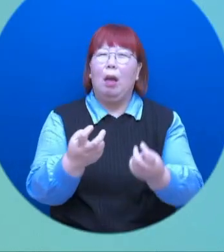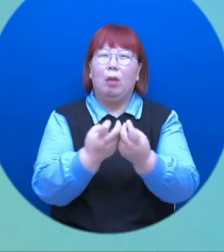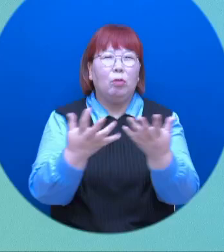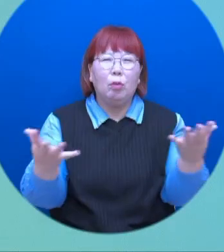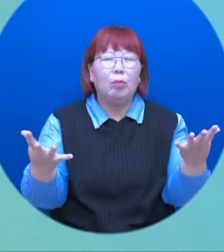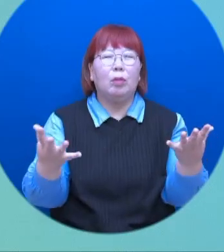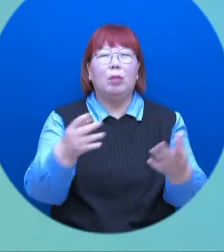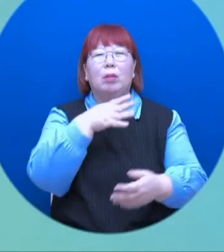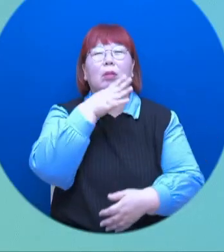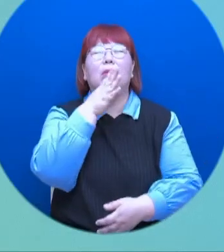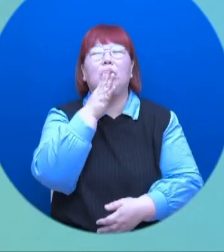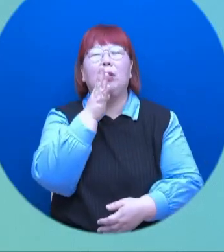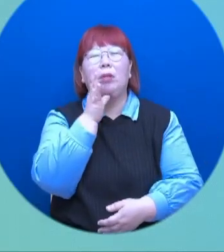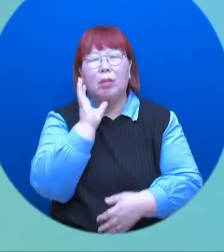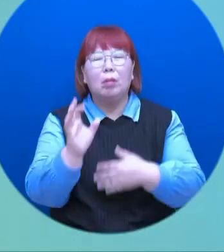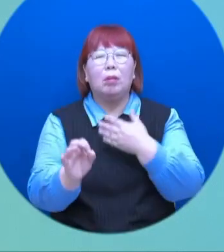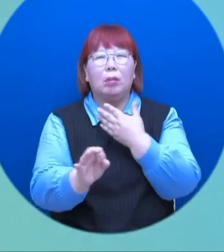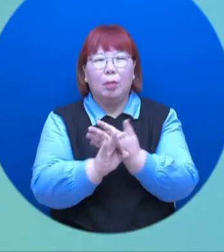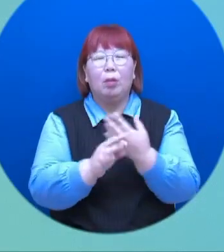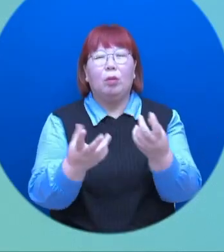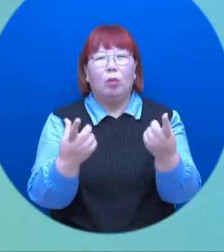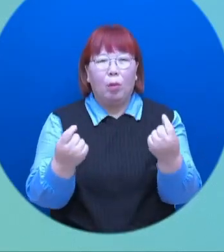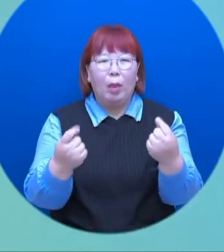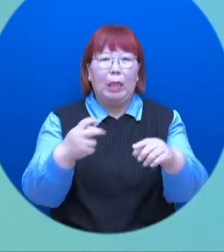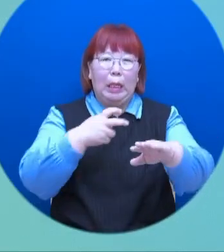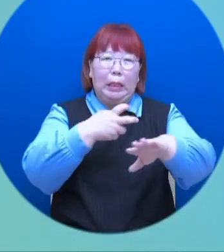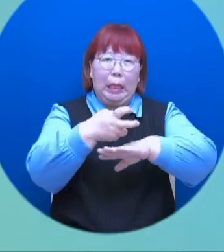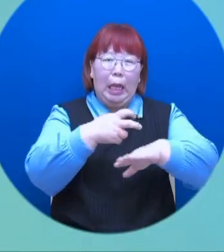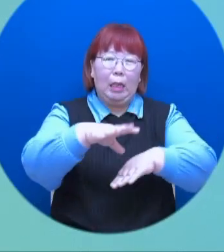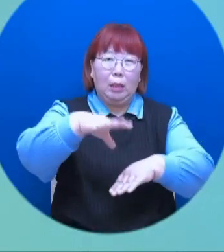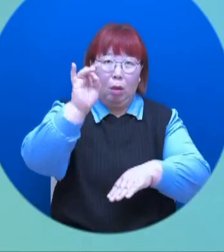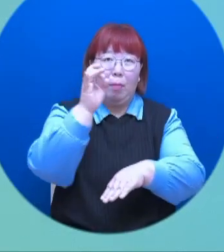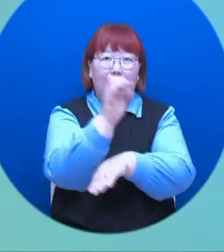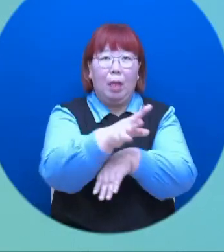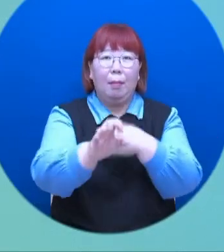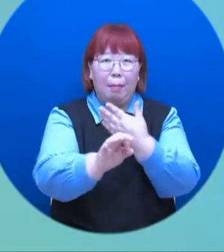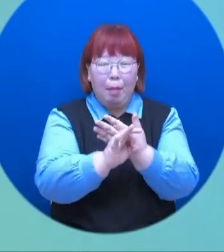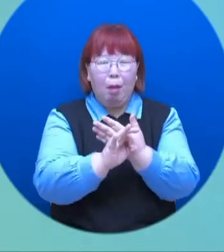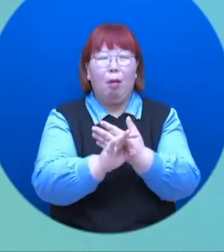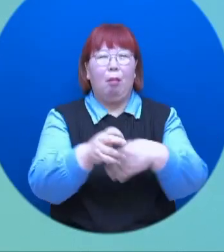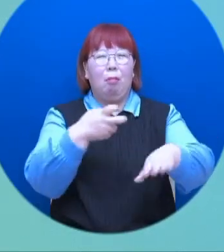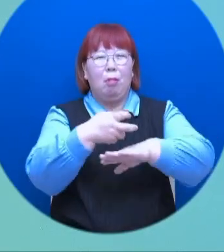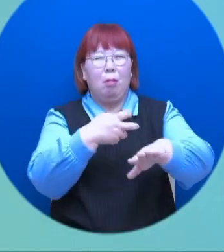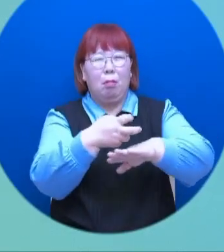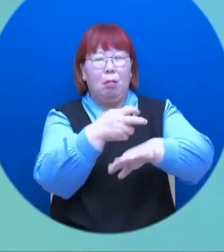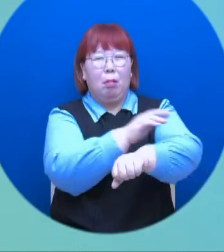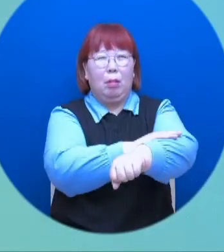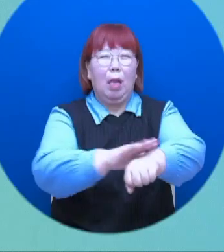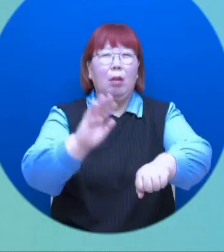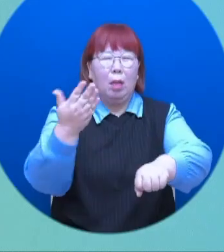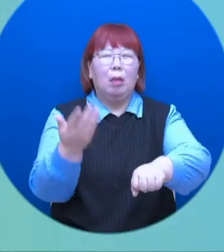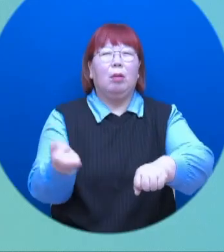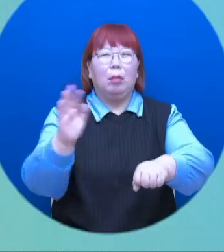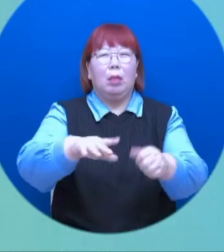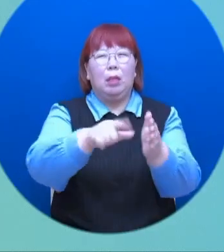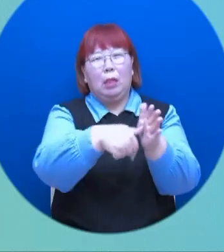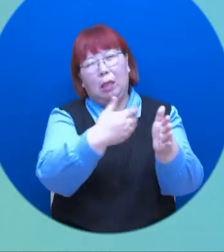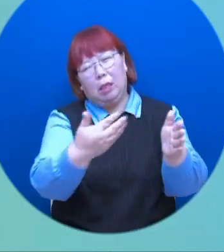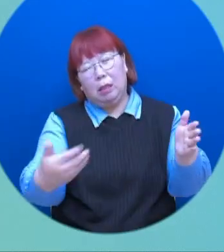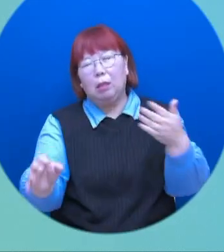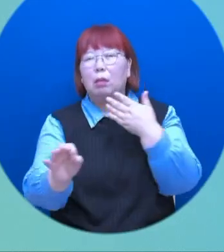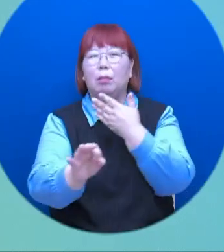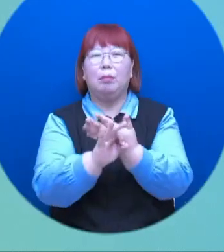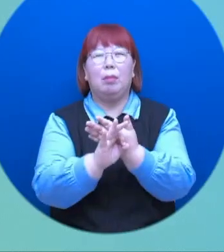모습이에요. 자동차 새로 사면 싱싱 나가요. 연식이 오래되면 장고장 나고 폐차하게 되어 있어요.